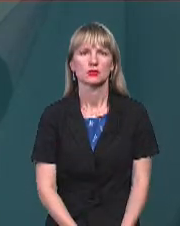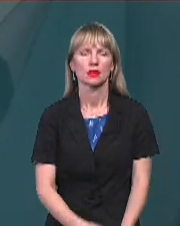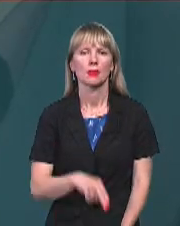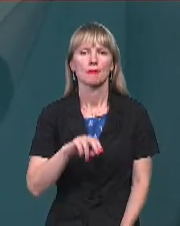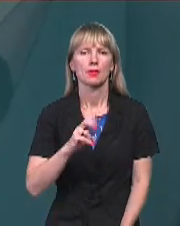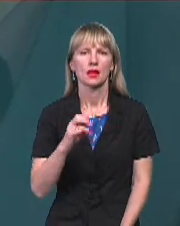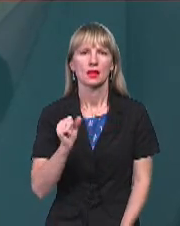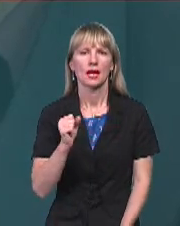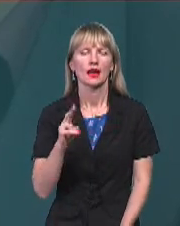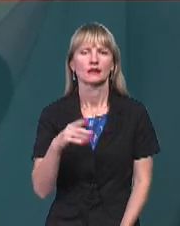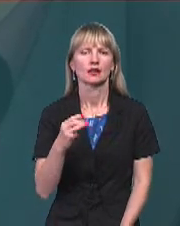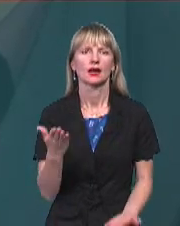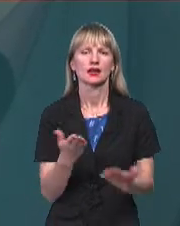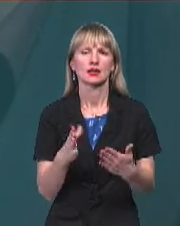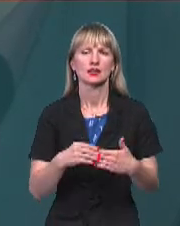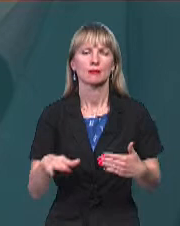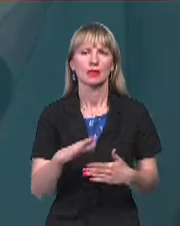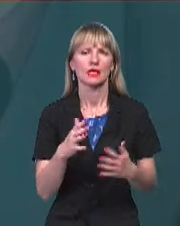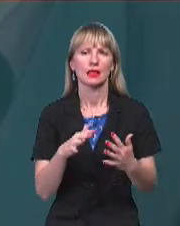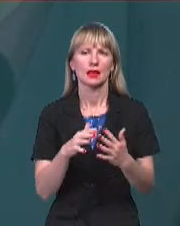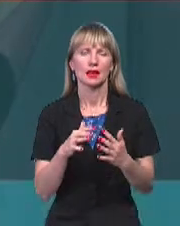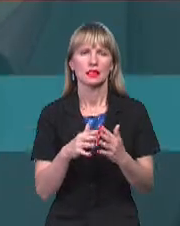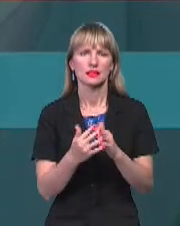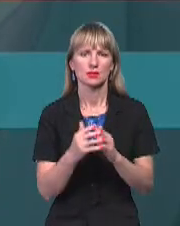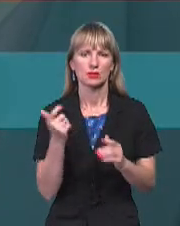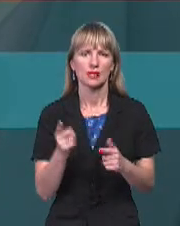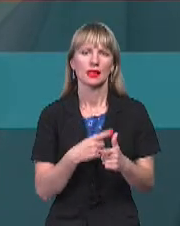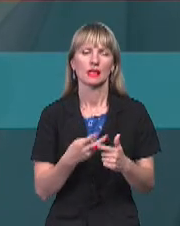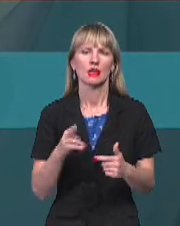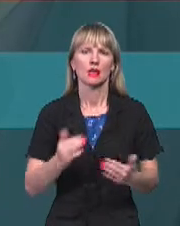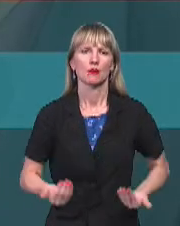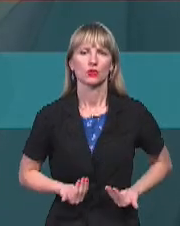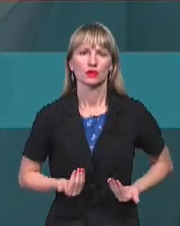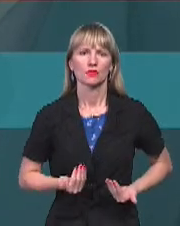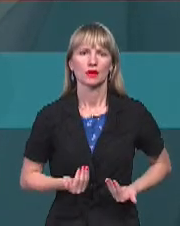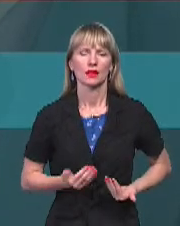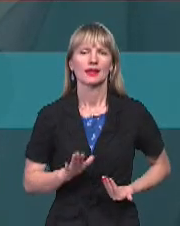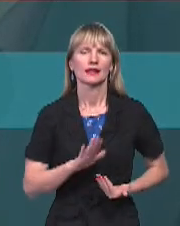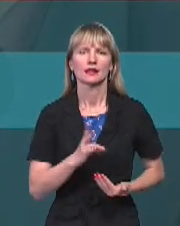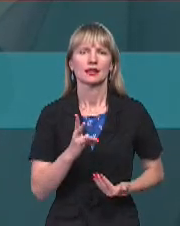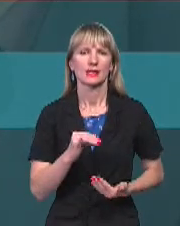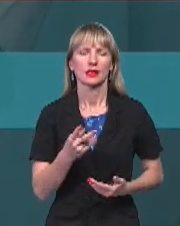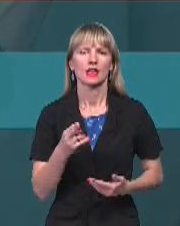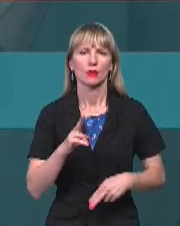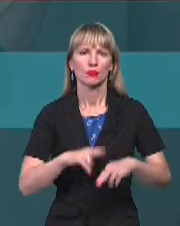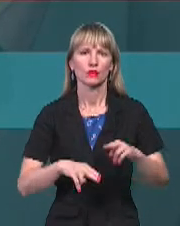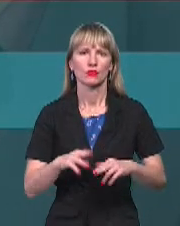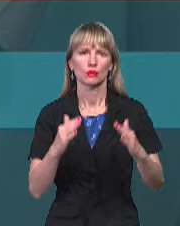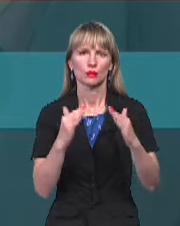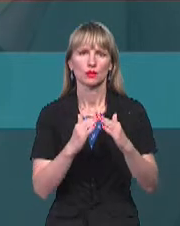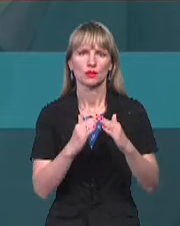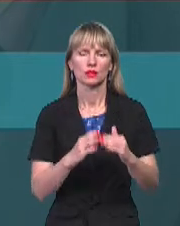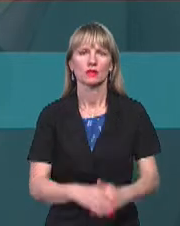це ділянки якого призначення? Сільськогосподарського чи для проживання? Ні, це для будівництва будинків.